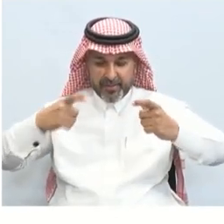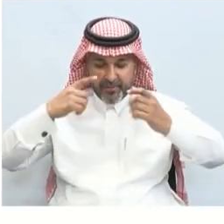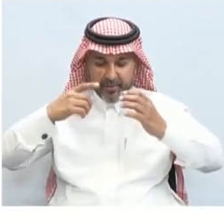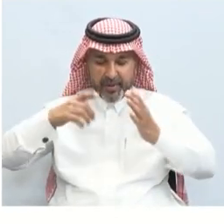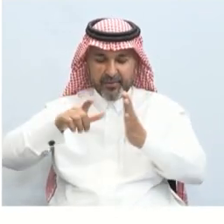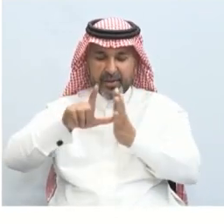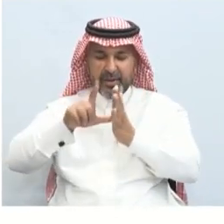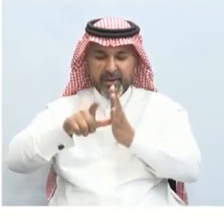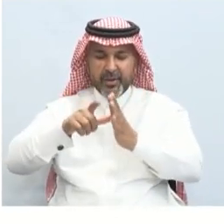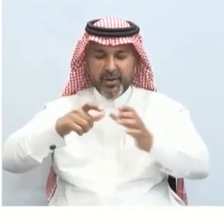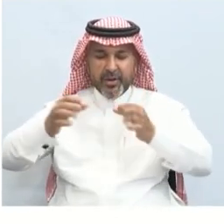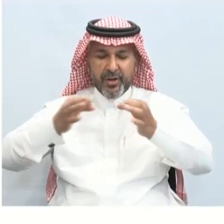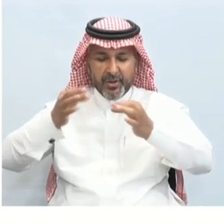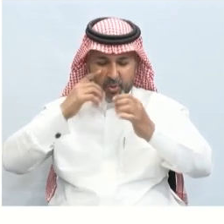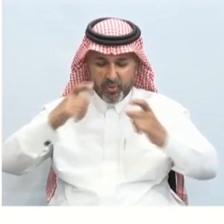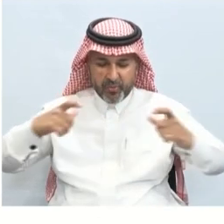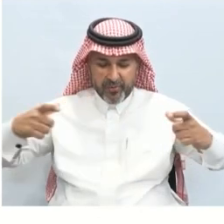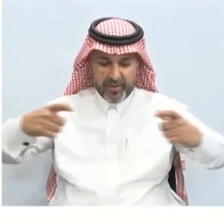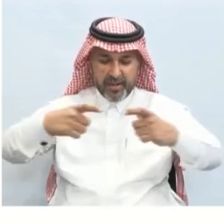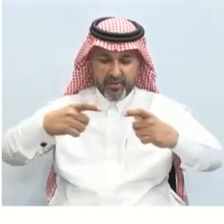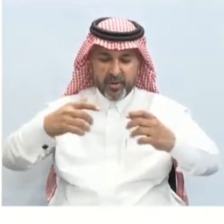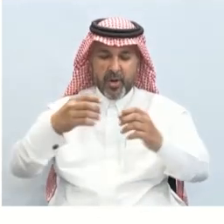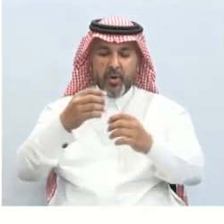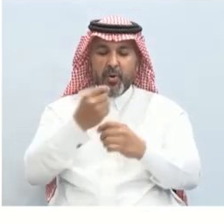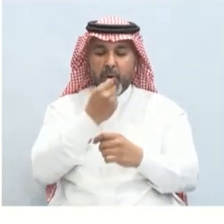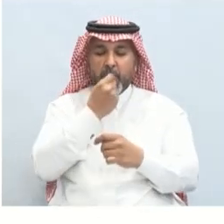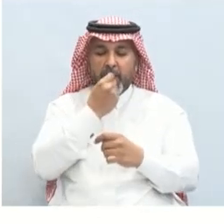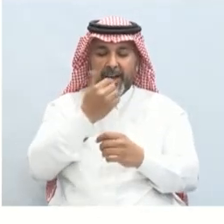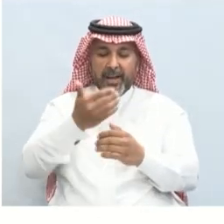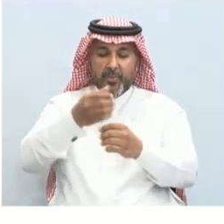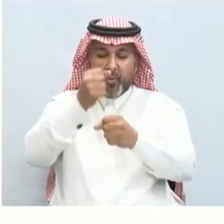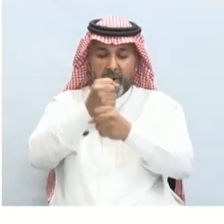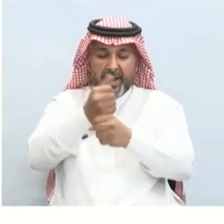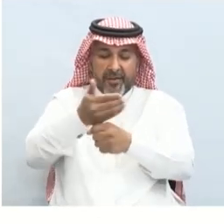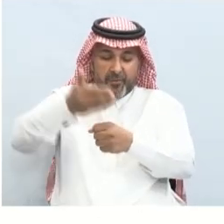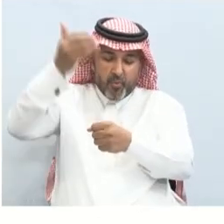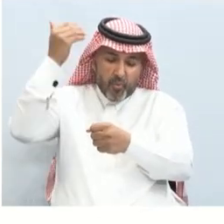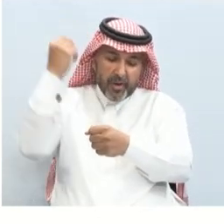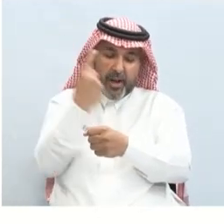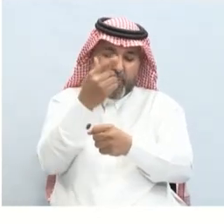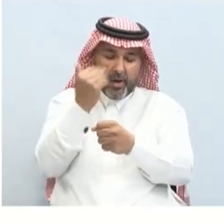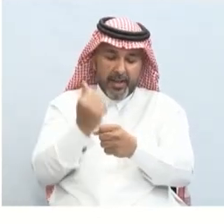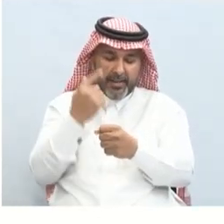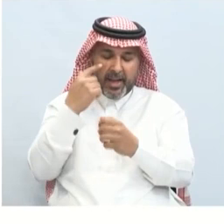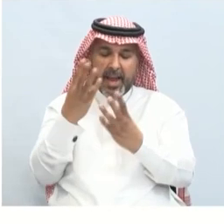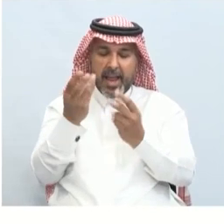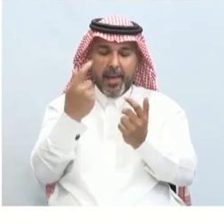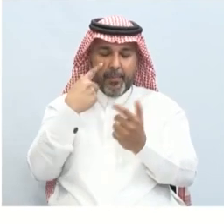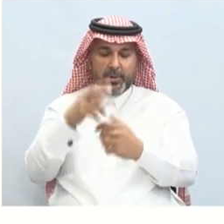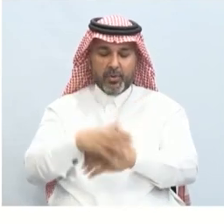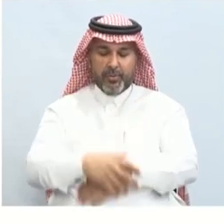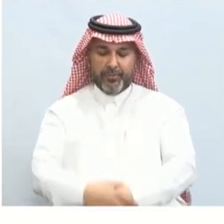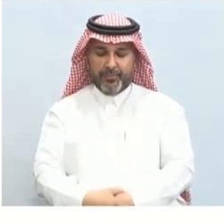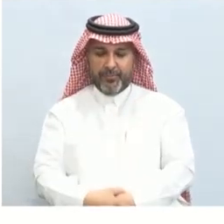يعتبر تباديل دائري مع نقطه مرجعيه واللي